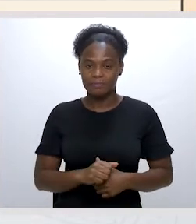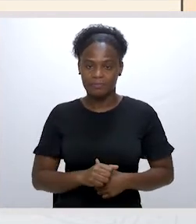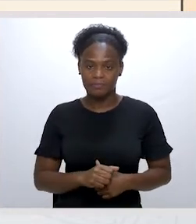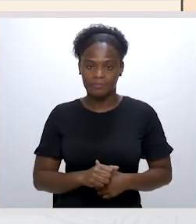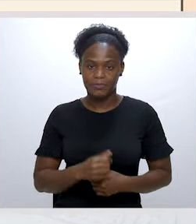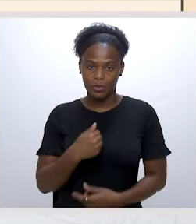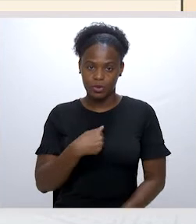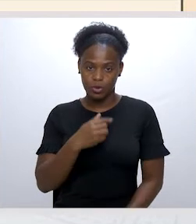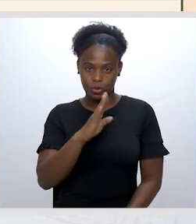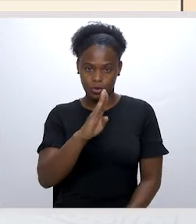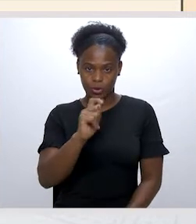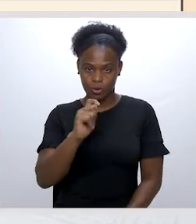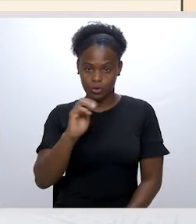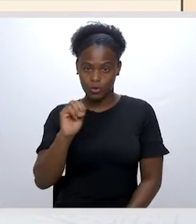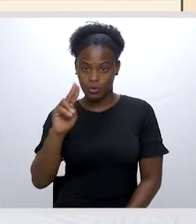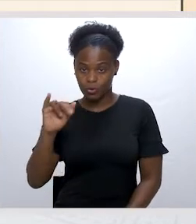je suis »,«